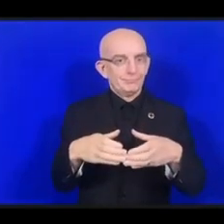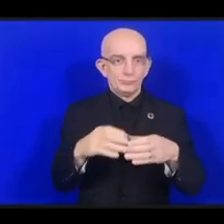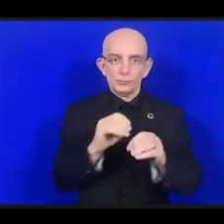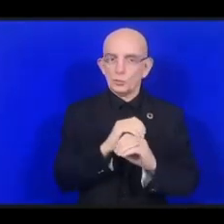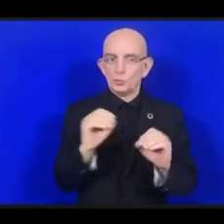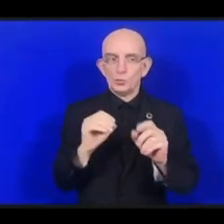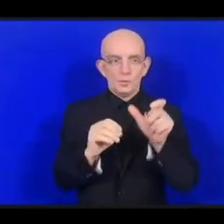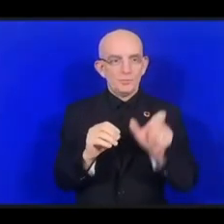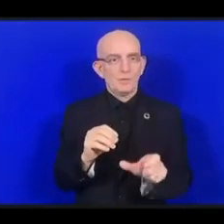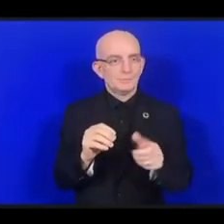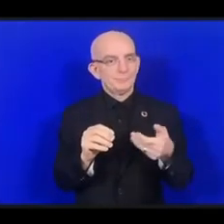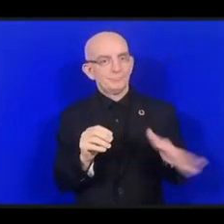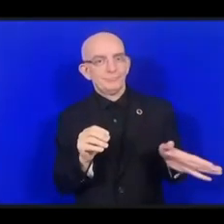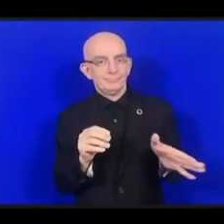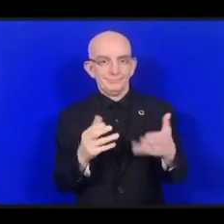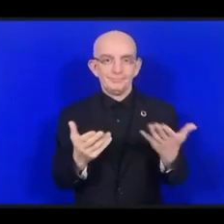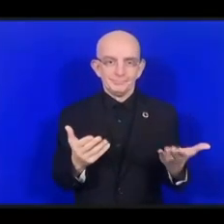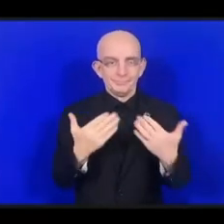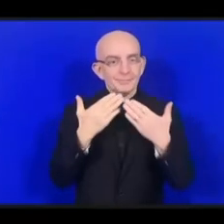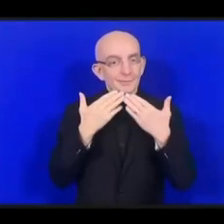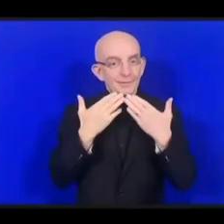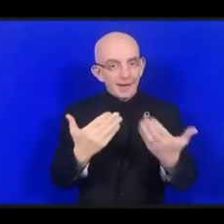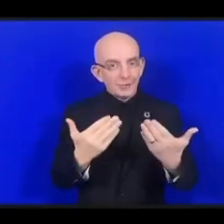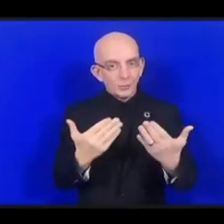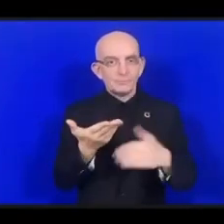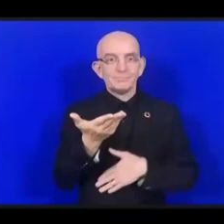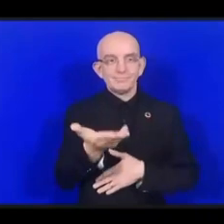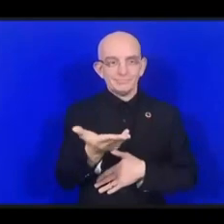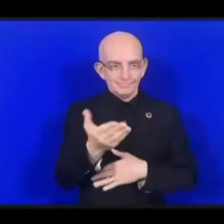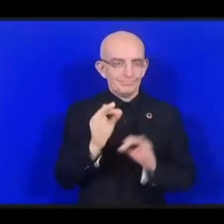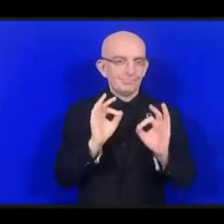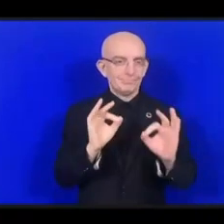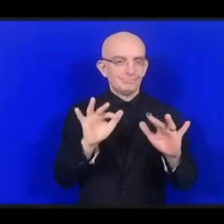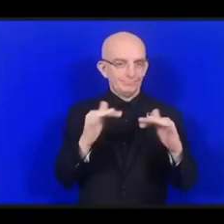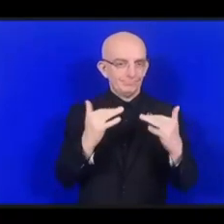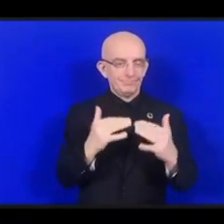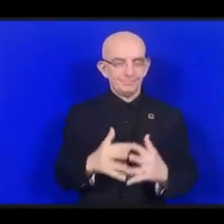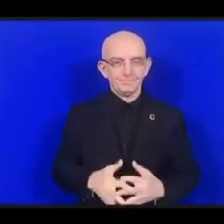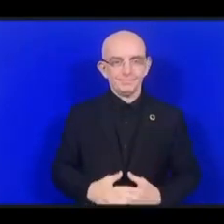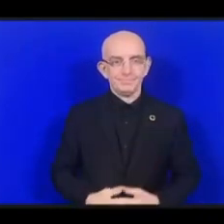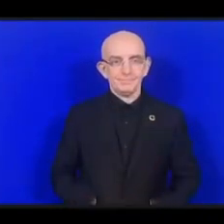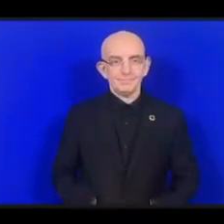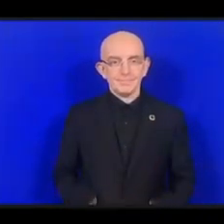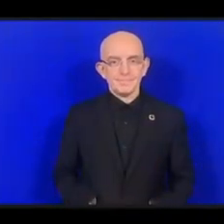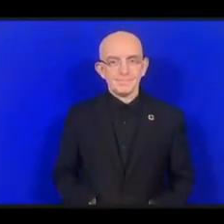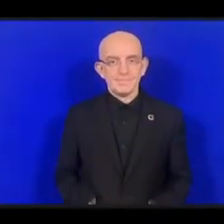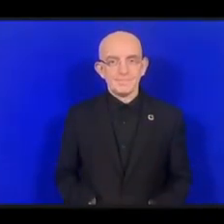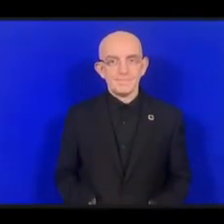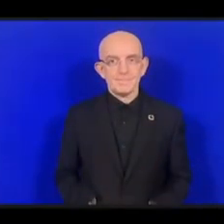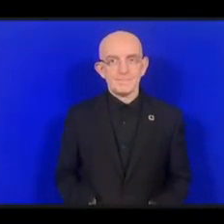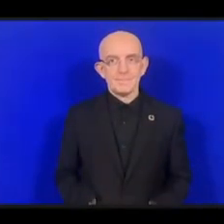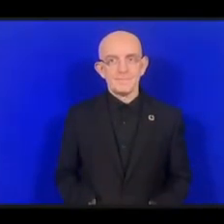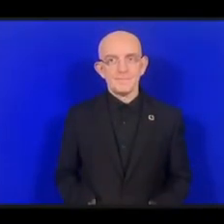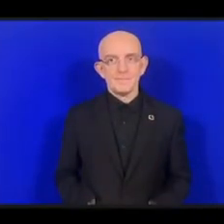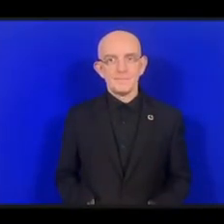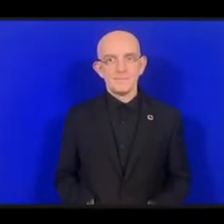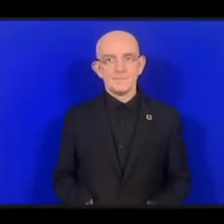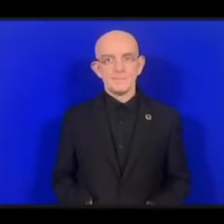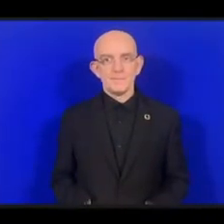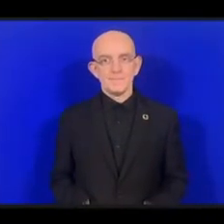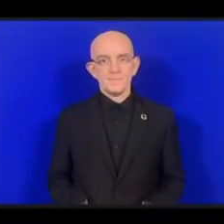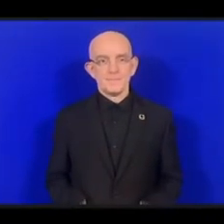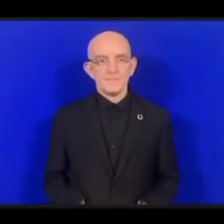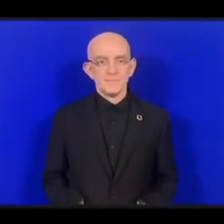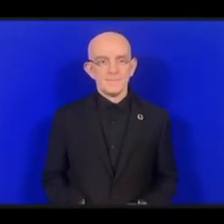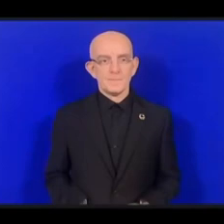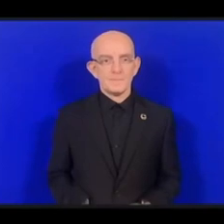ne reste laissé pour compte merci de votre aimable attention merci beaucoup monsieur frolic je laisse